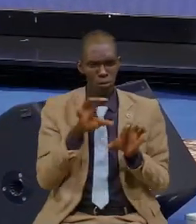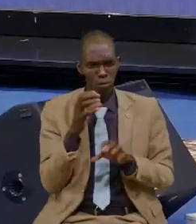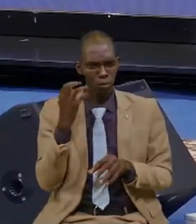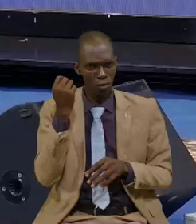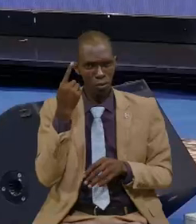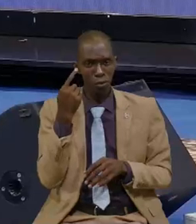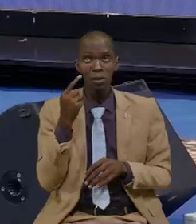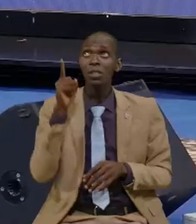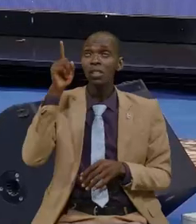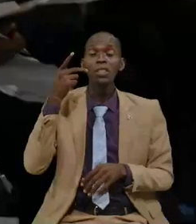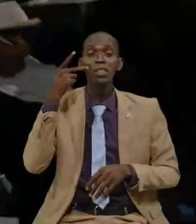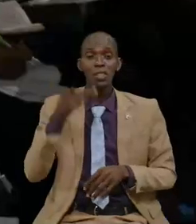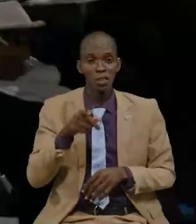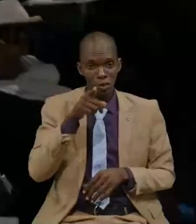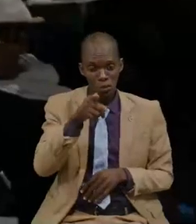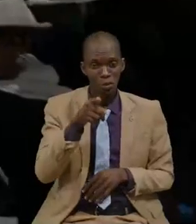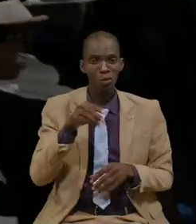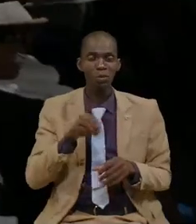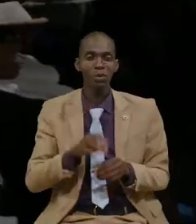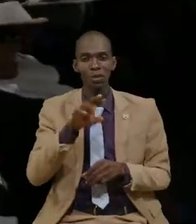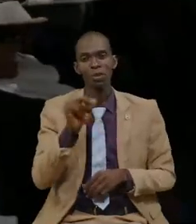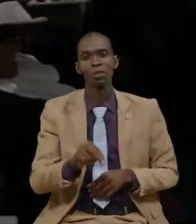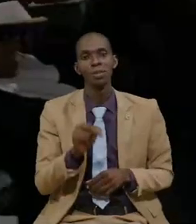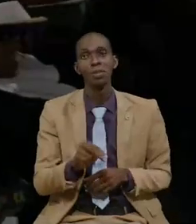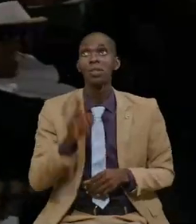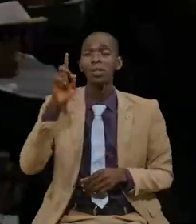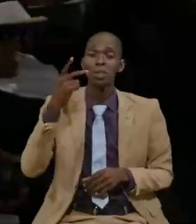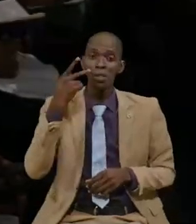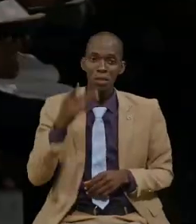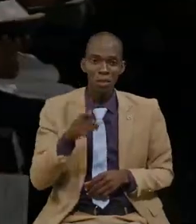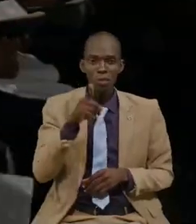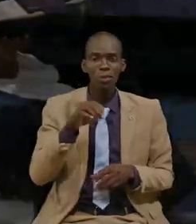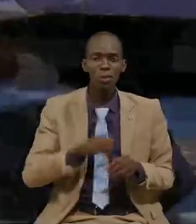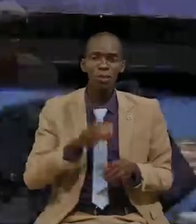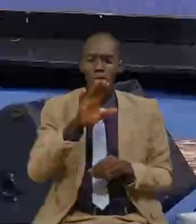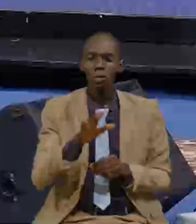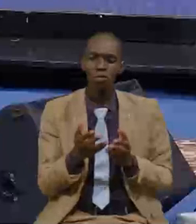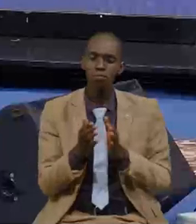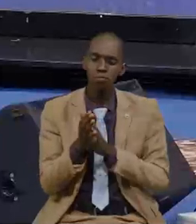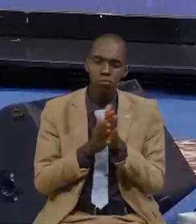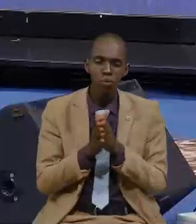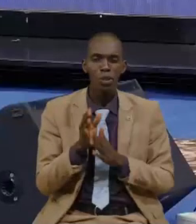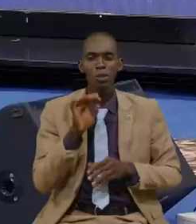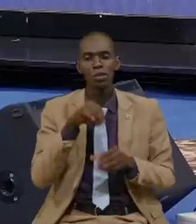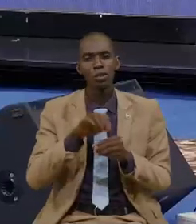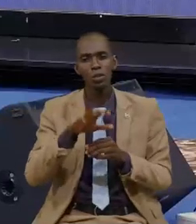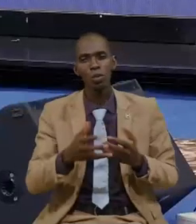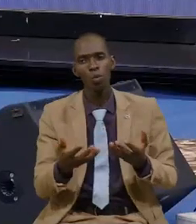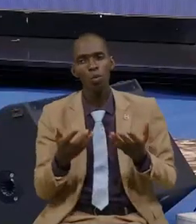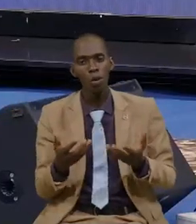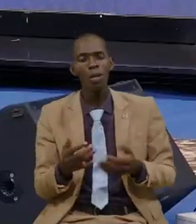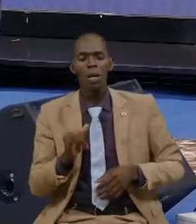qu'il leva les yeux? Il a vu. Il vous voit dans vos besoins. Il vous voit dans votre passion, dans